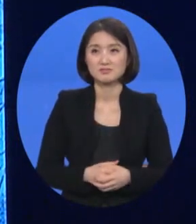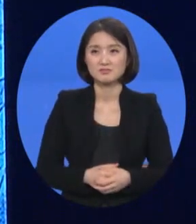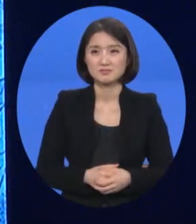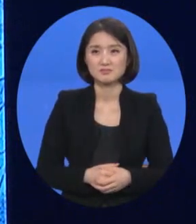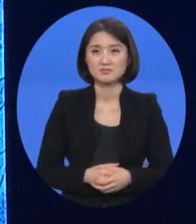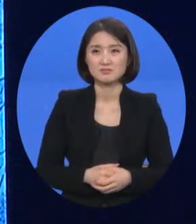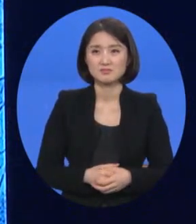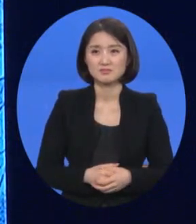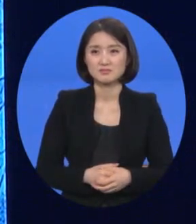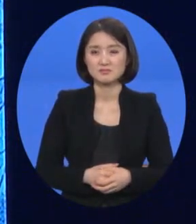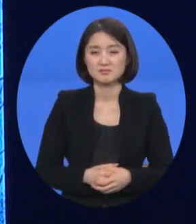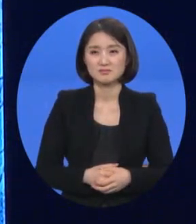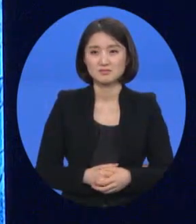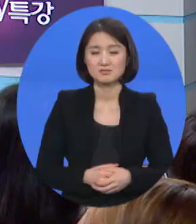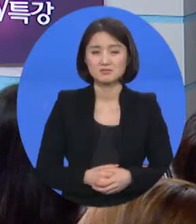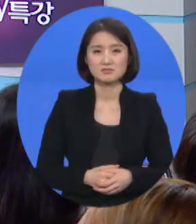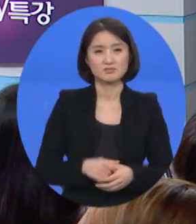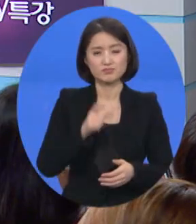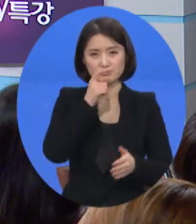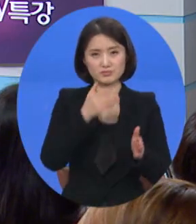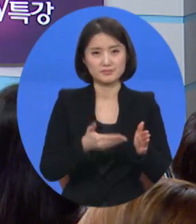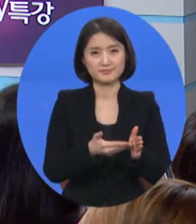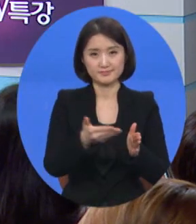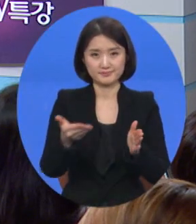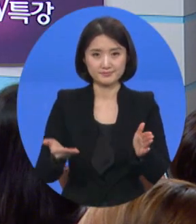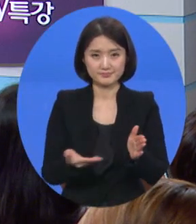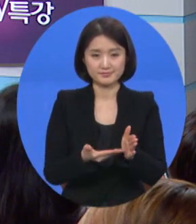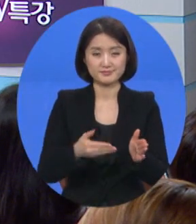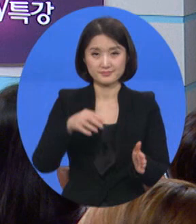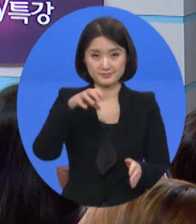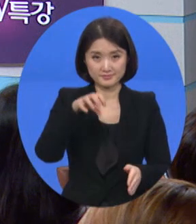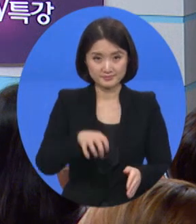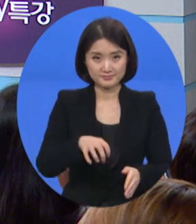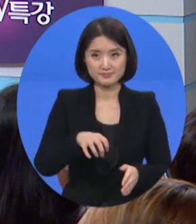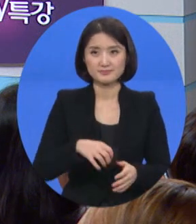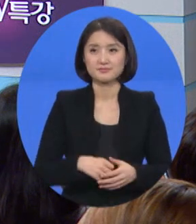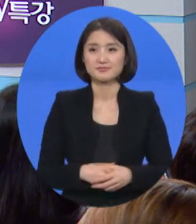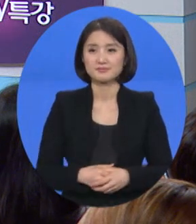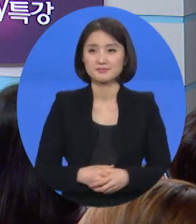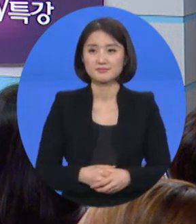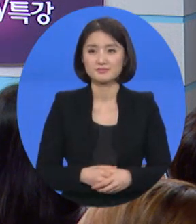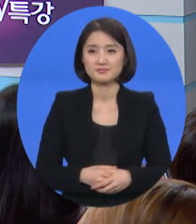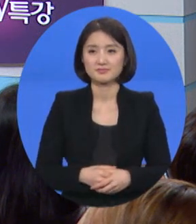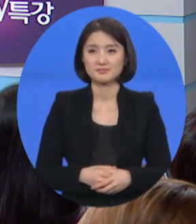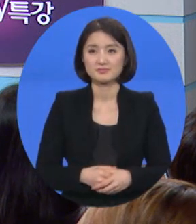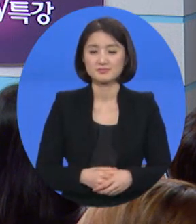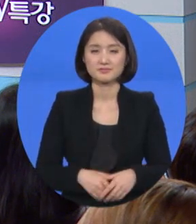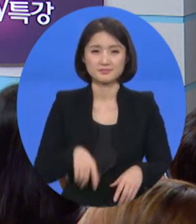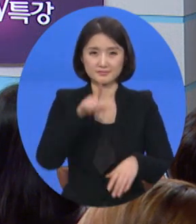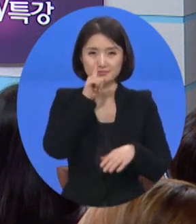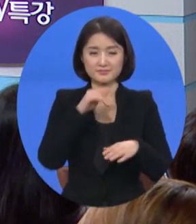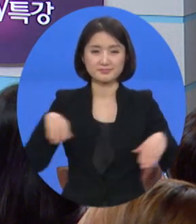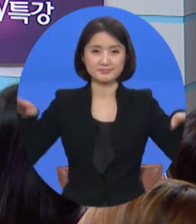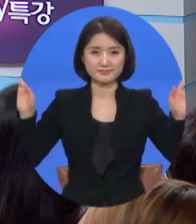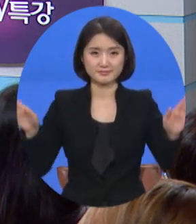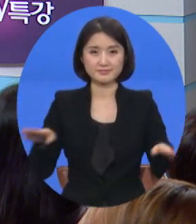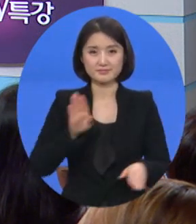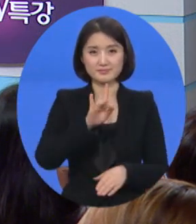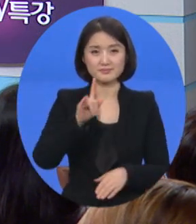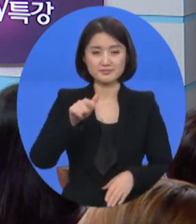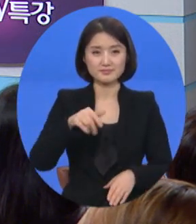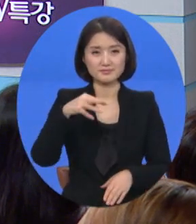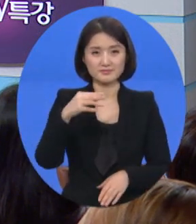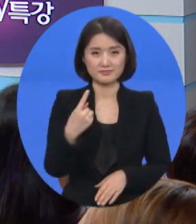염모 까 에서 2 백로가 아 서 있는